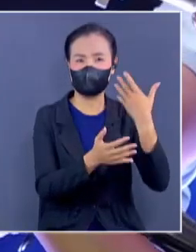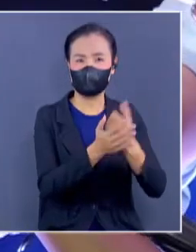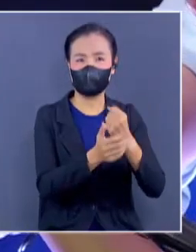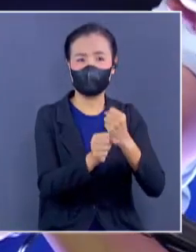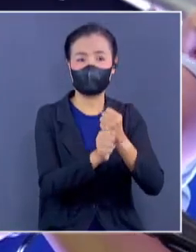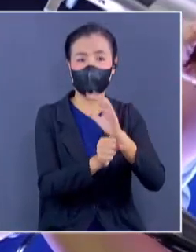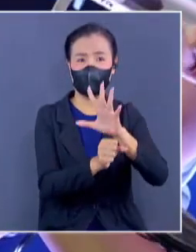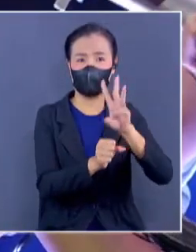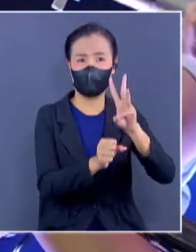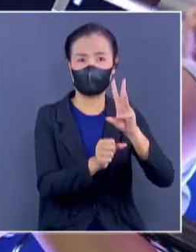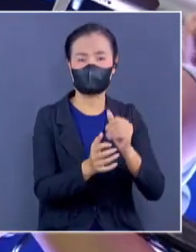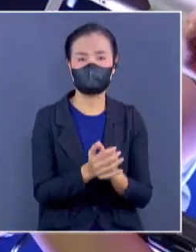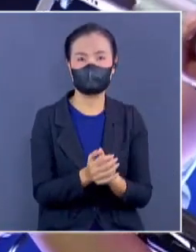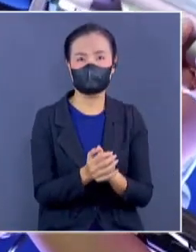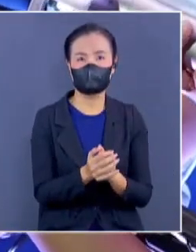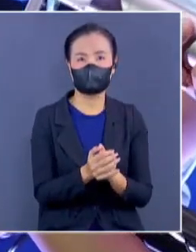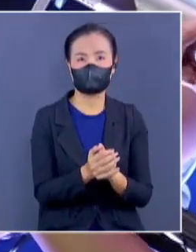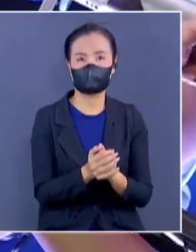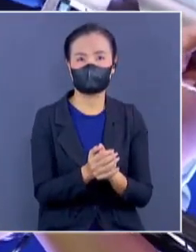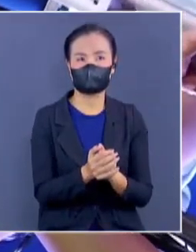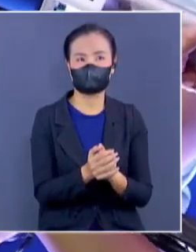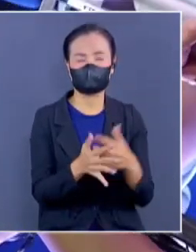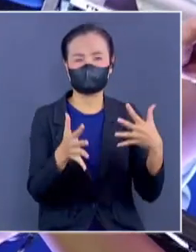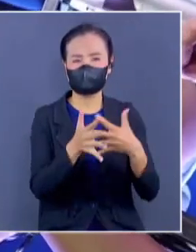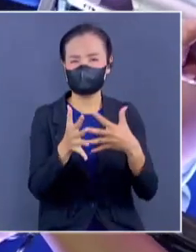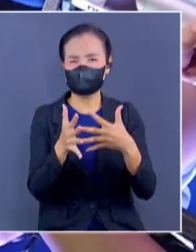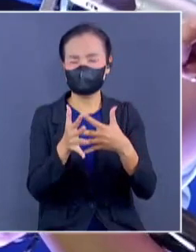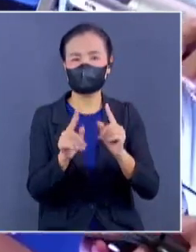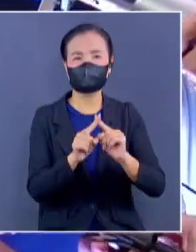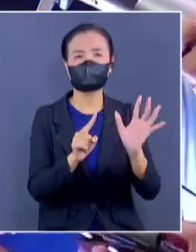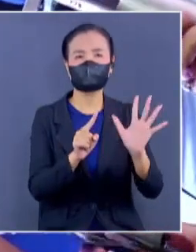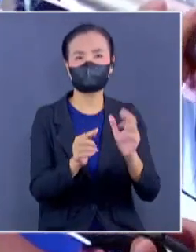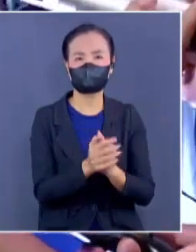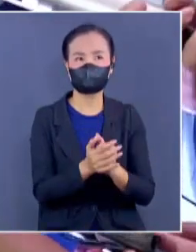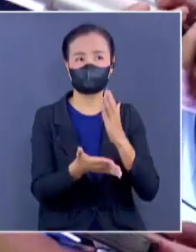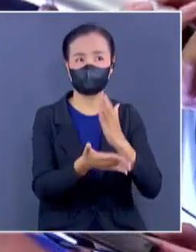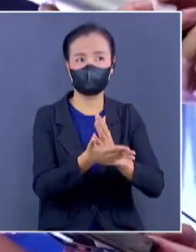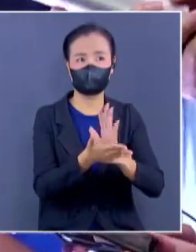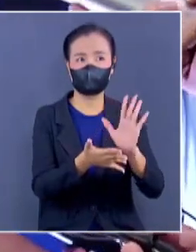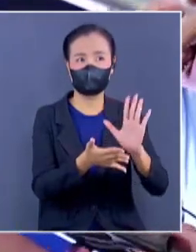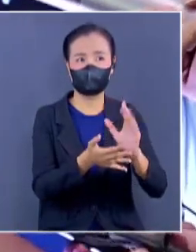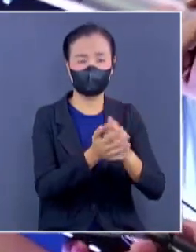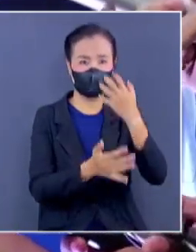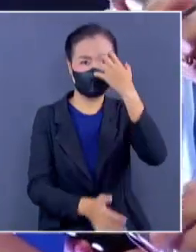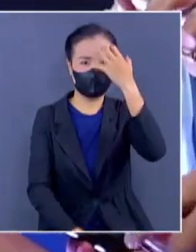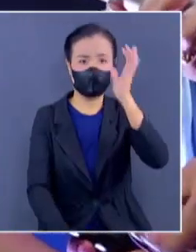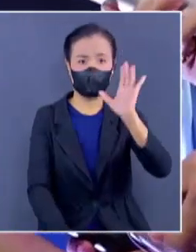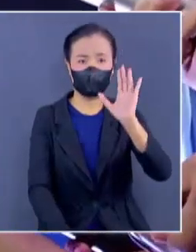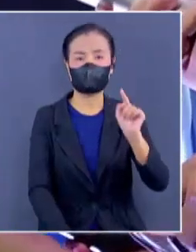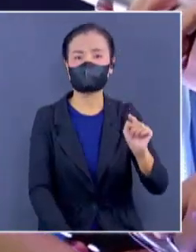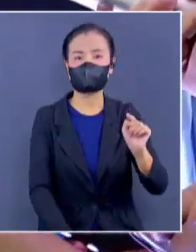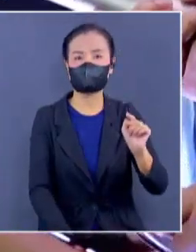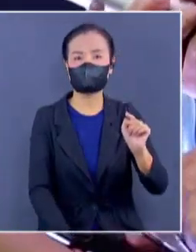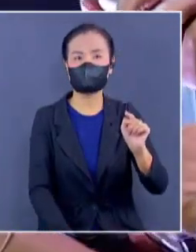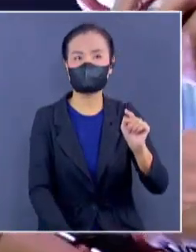ก็ไม่อยากที่จะแบบมันมีอุปสรรคเรื่องอื่นๆเข้ามาอะไรเงี้ยฮะไม่ใช่หยุดเพราะว่าเบสเป็นคนดุผมว่าผมหยุดเพราะว่า